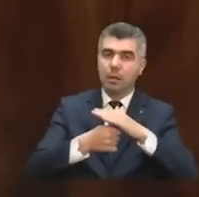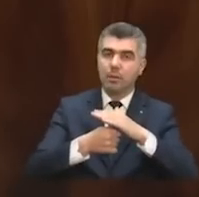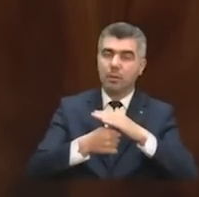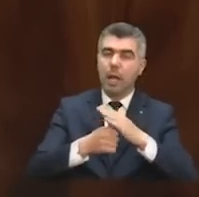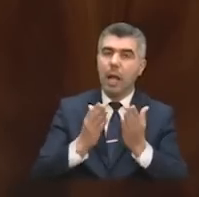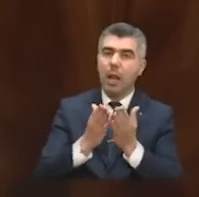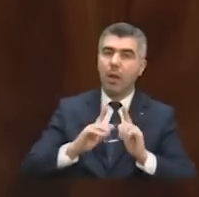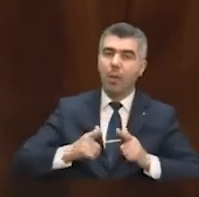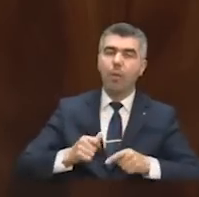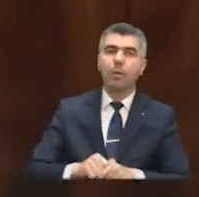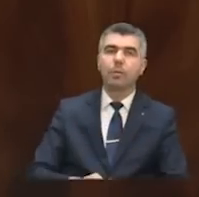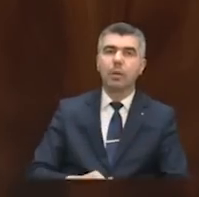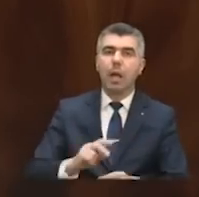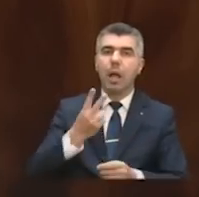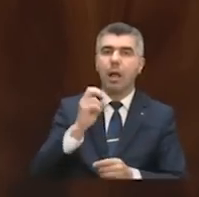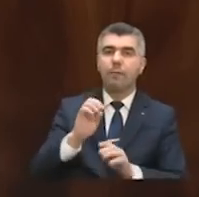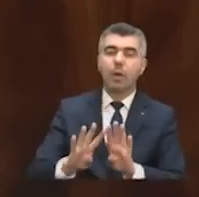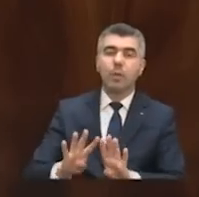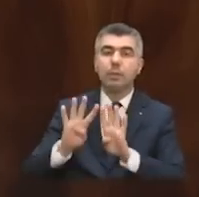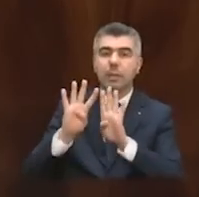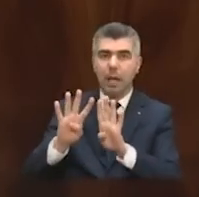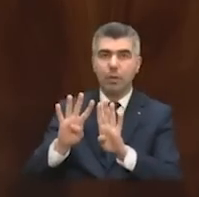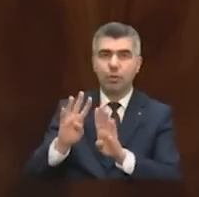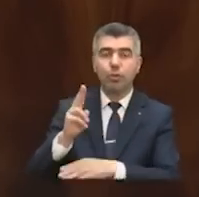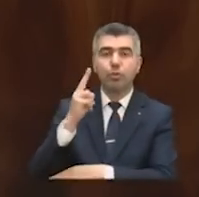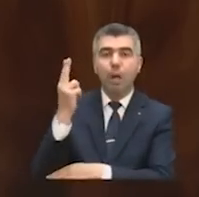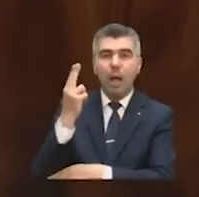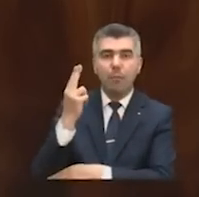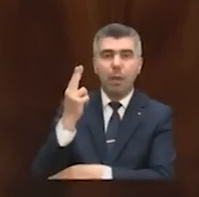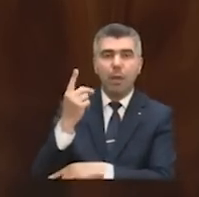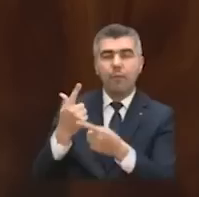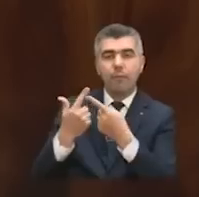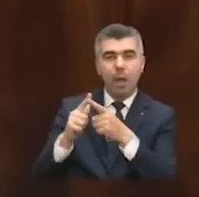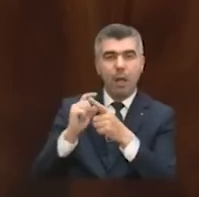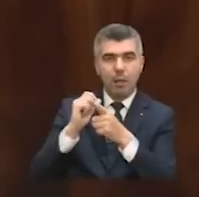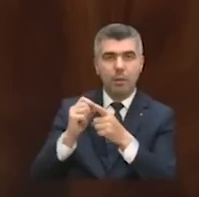وقالوا في 2018 بأن الكليات المتعددة